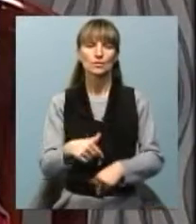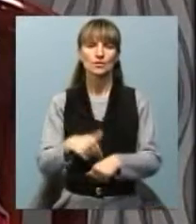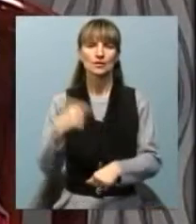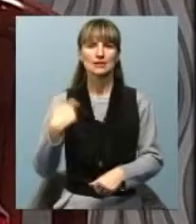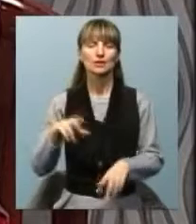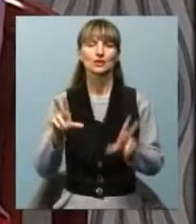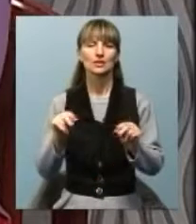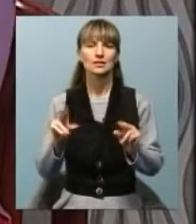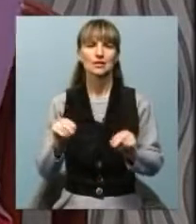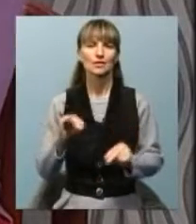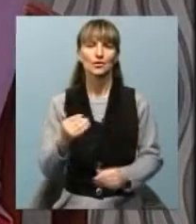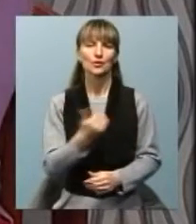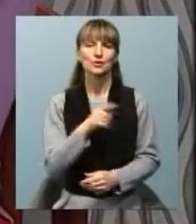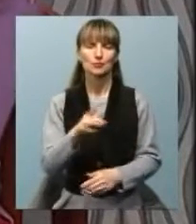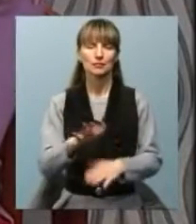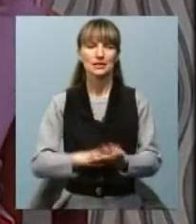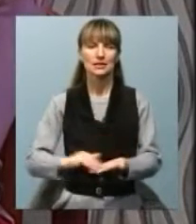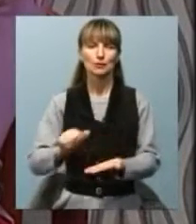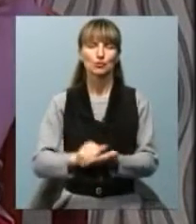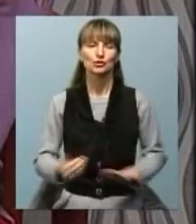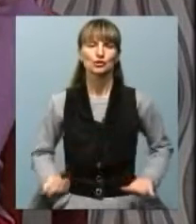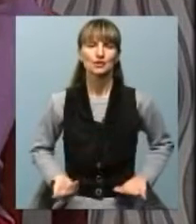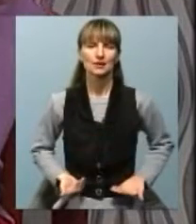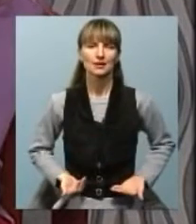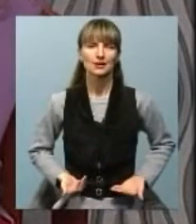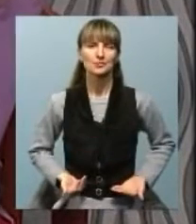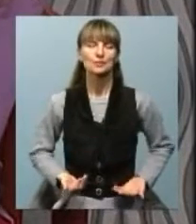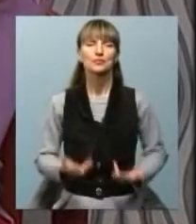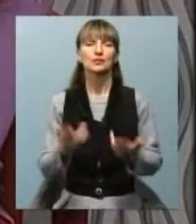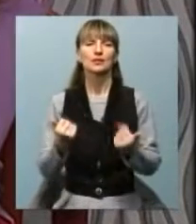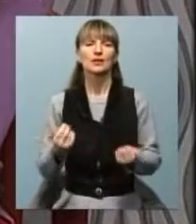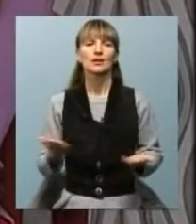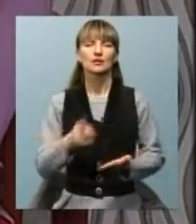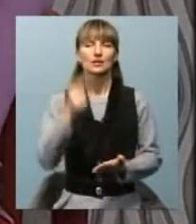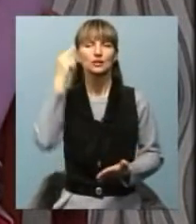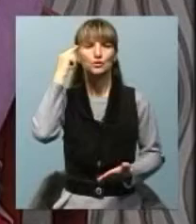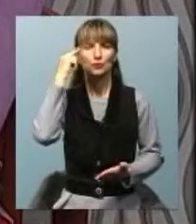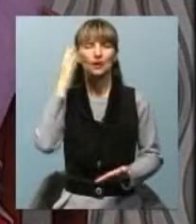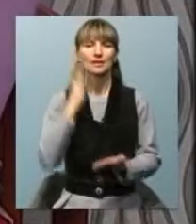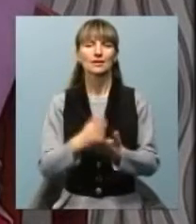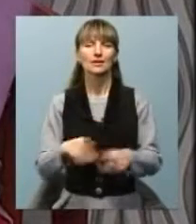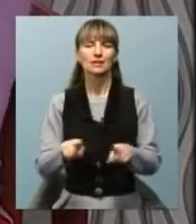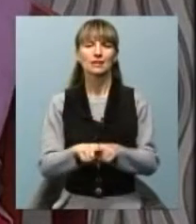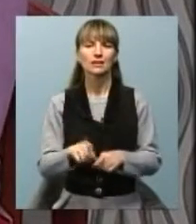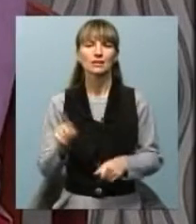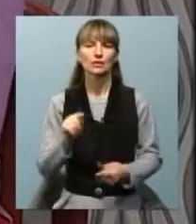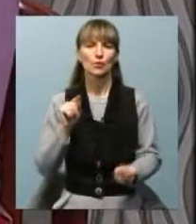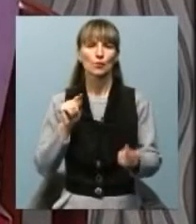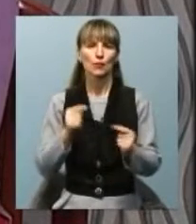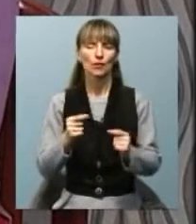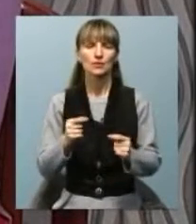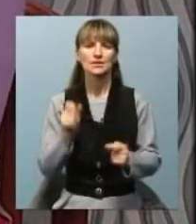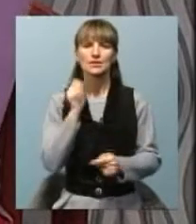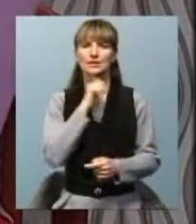почувається себе щасливою і хочуть їм зіпсувати життя. Так, а як ти думаєш, чи є таке, що на противагу цим